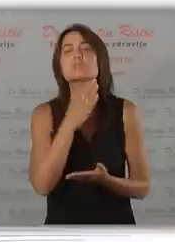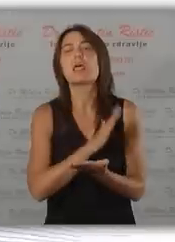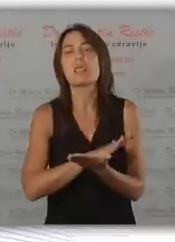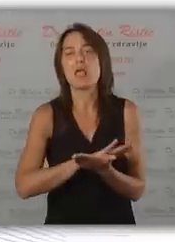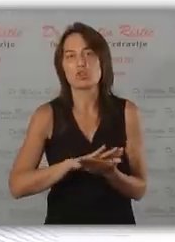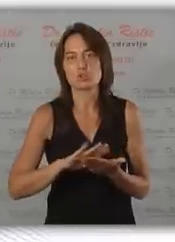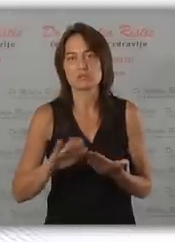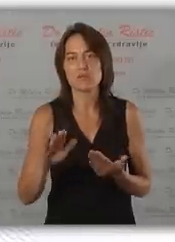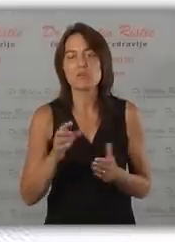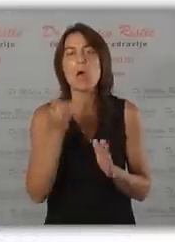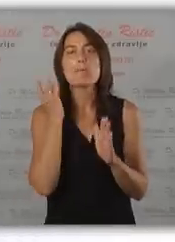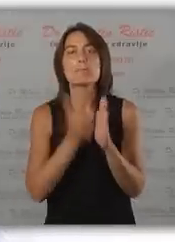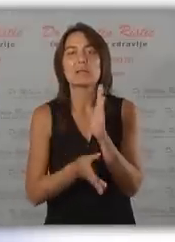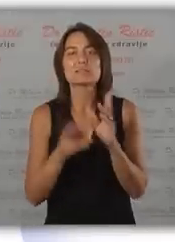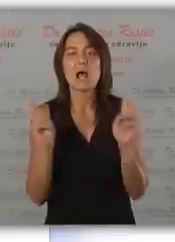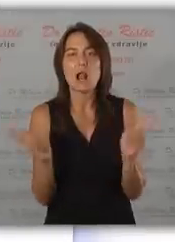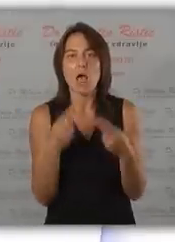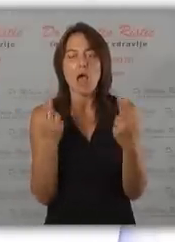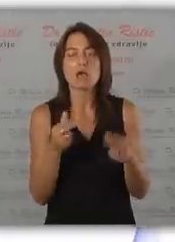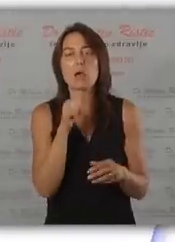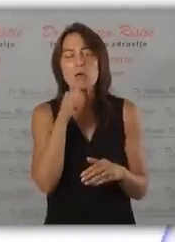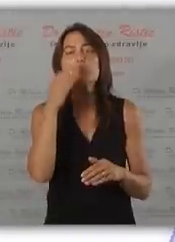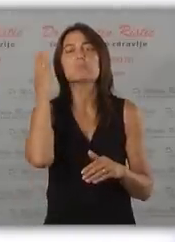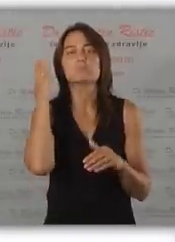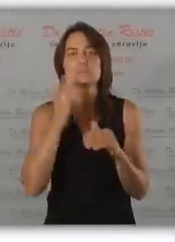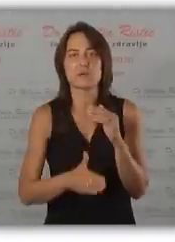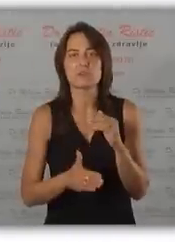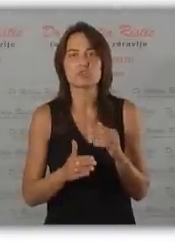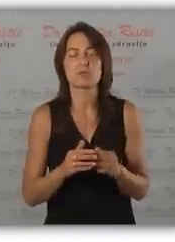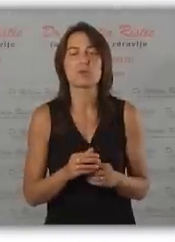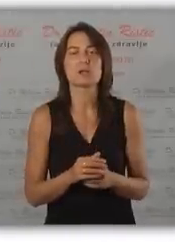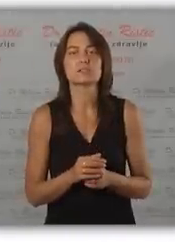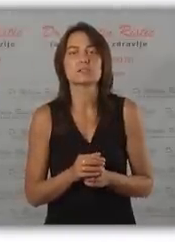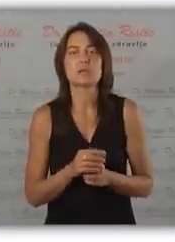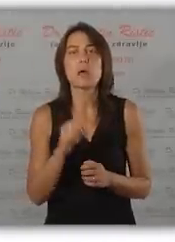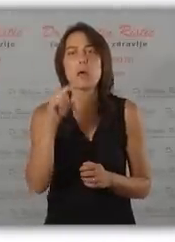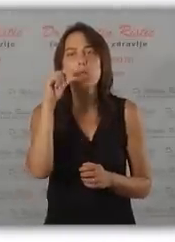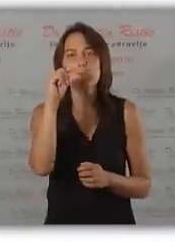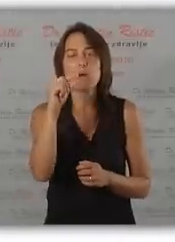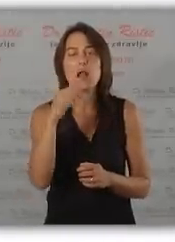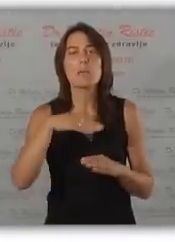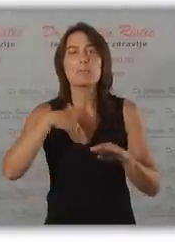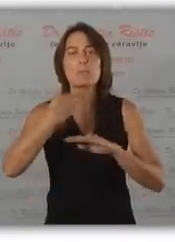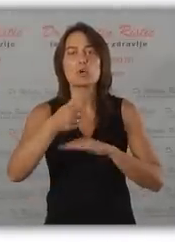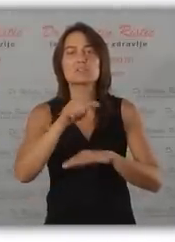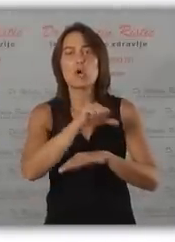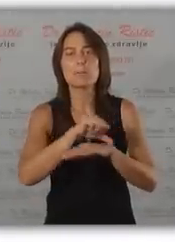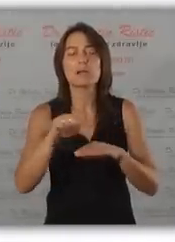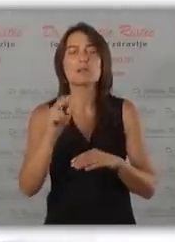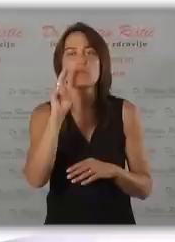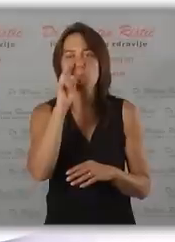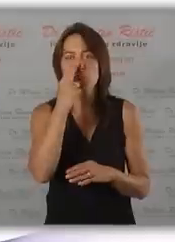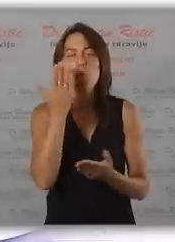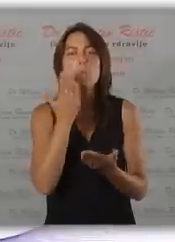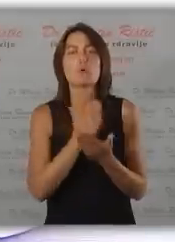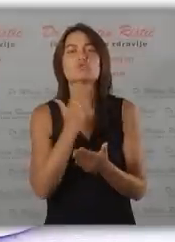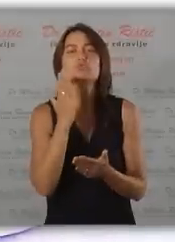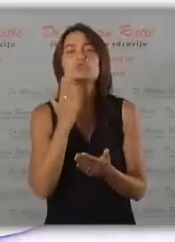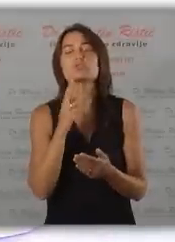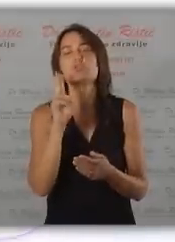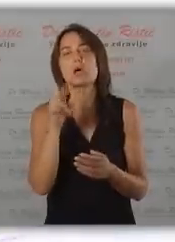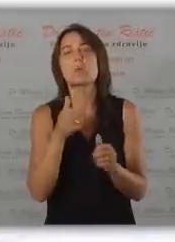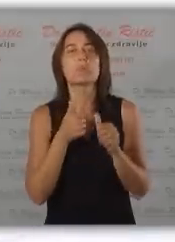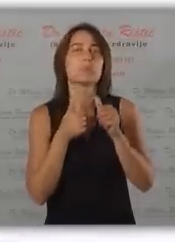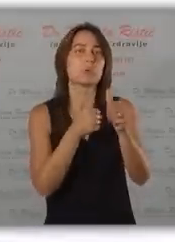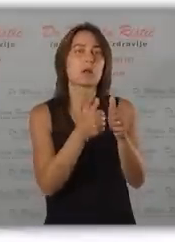je dosta jednostavna, brza, laka i završava se sa malim postoperativnim bolom i može